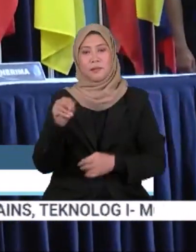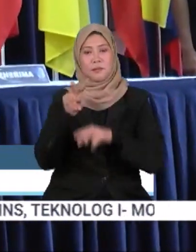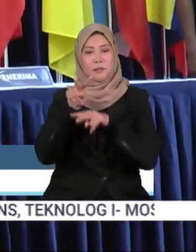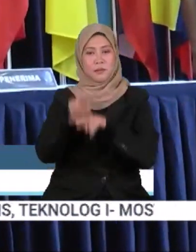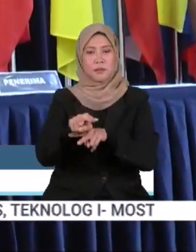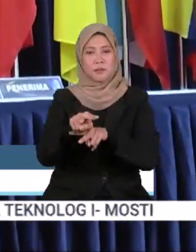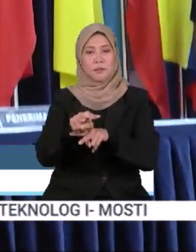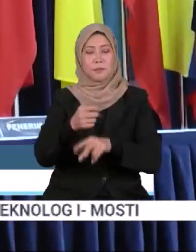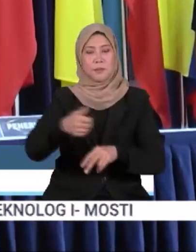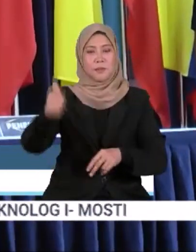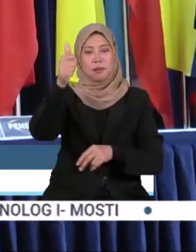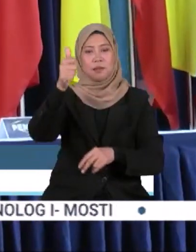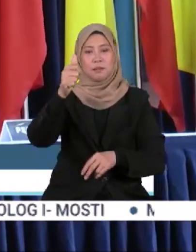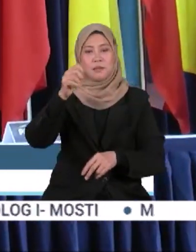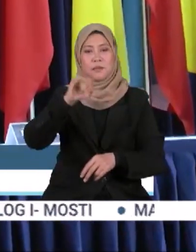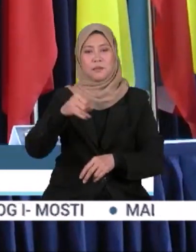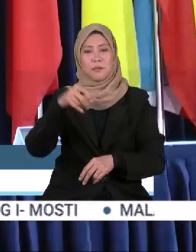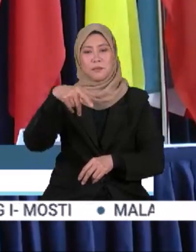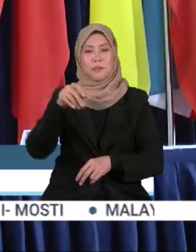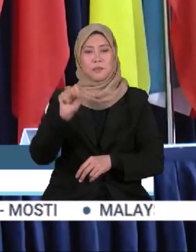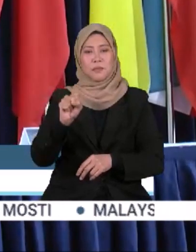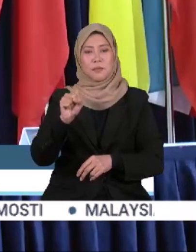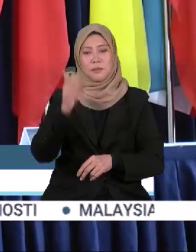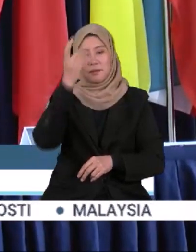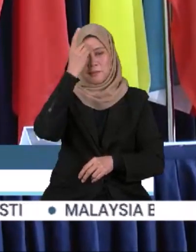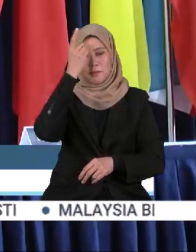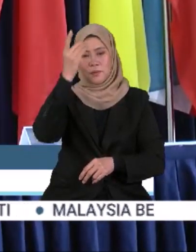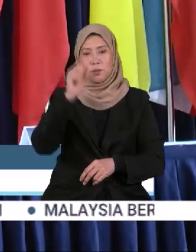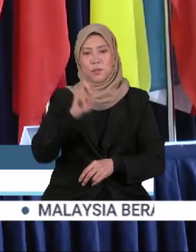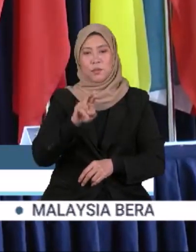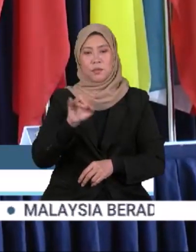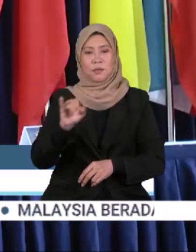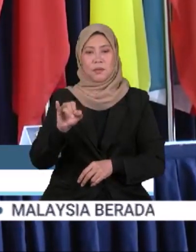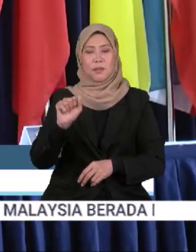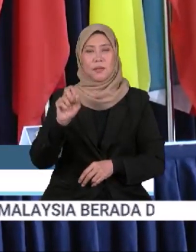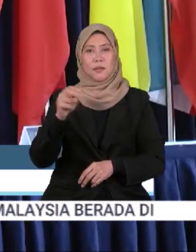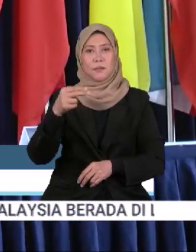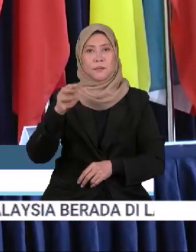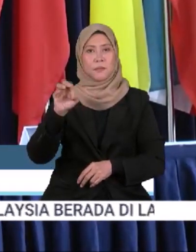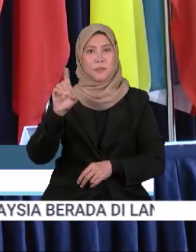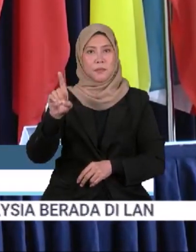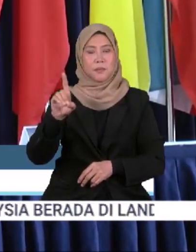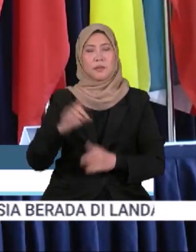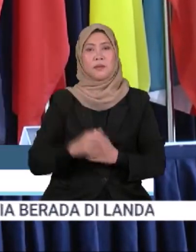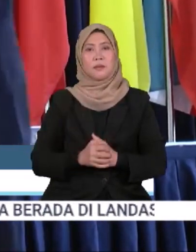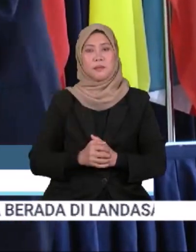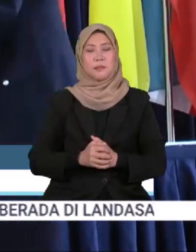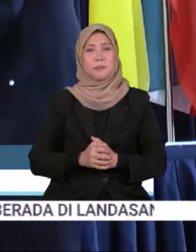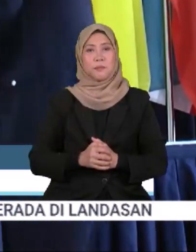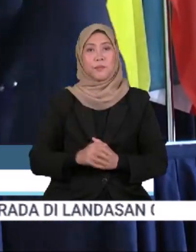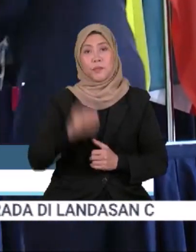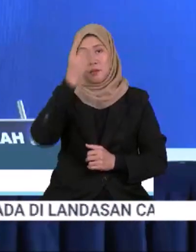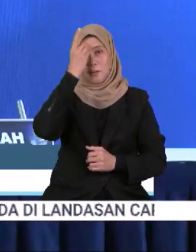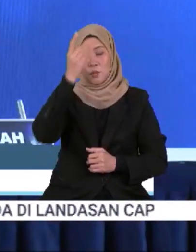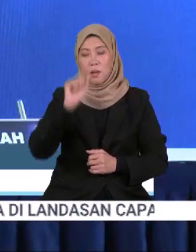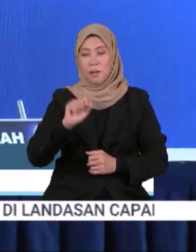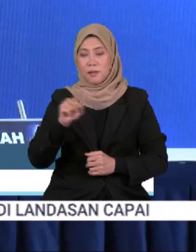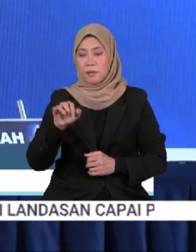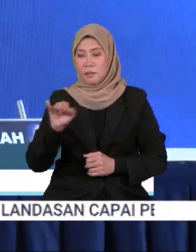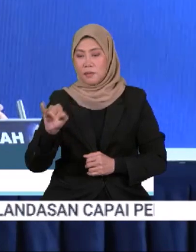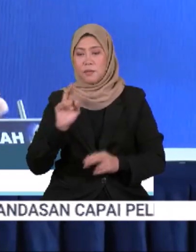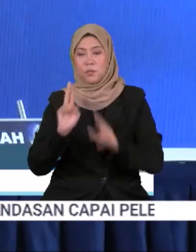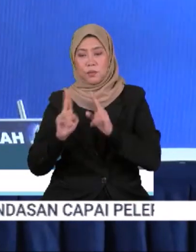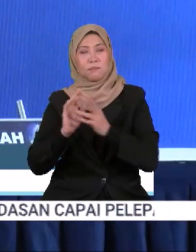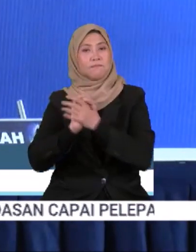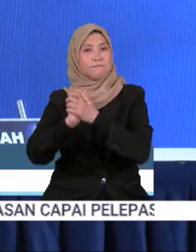disaksikan Pengarah GIPS Datuk Sri Azri Ahmad. Menerusi majlis berkenaan, Datuk Azri turut